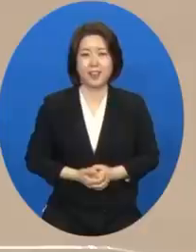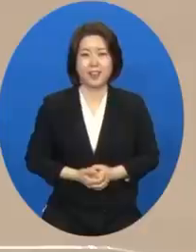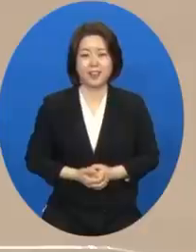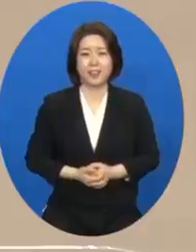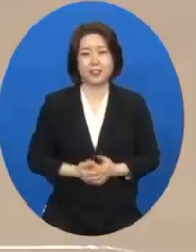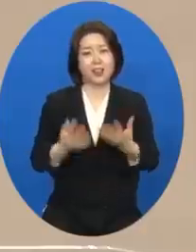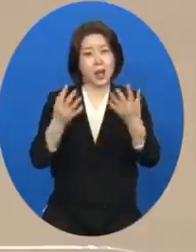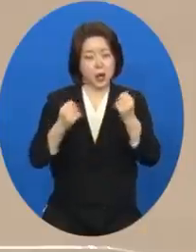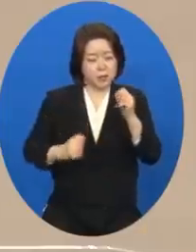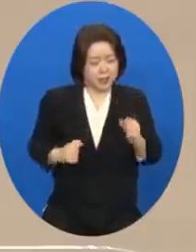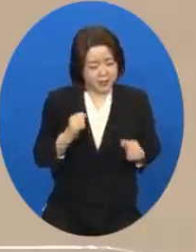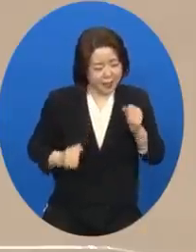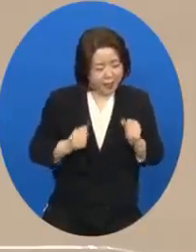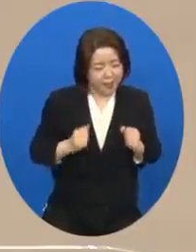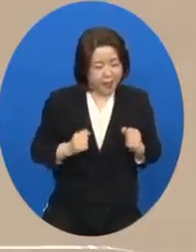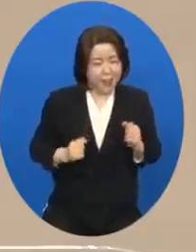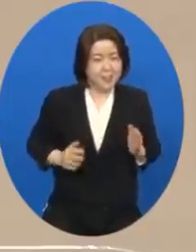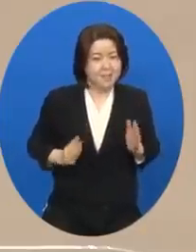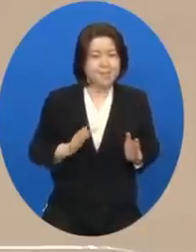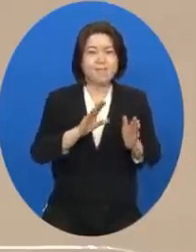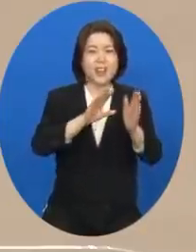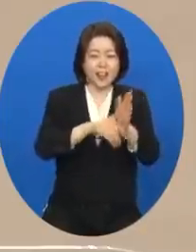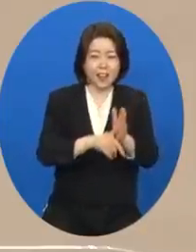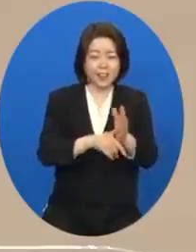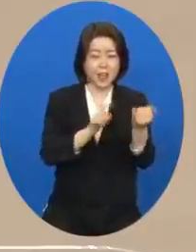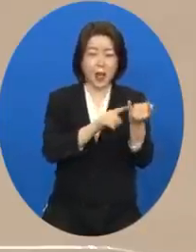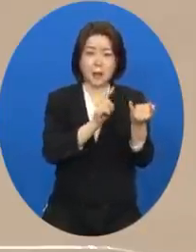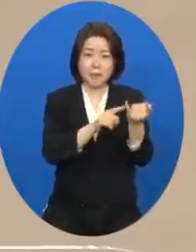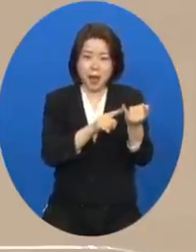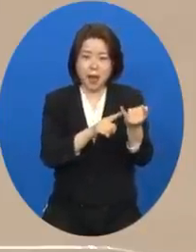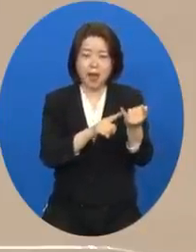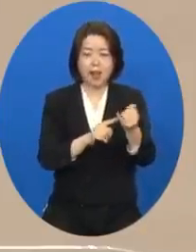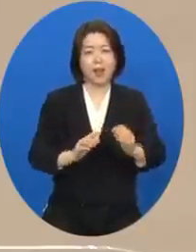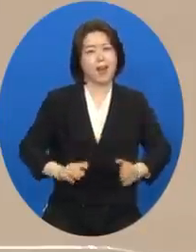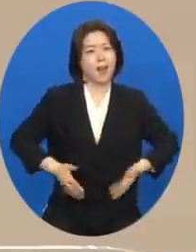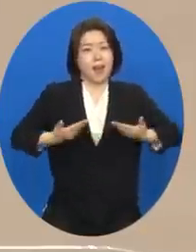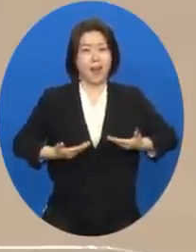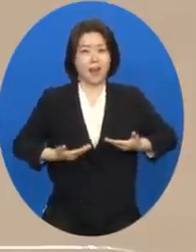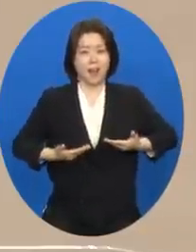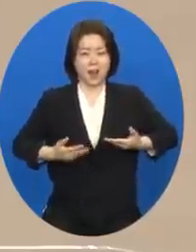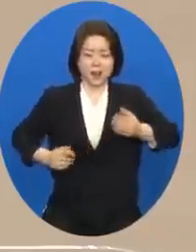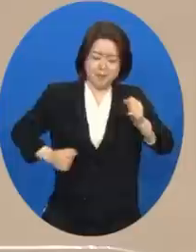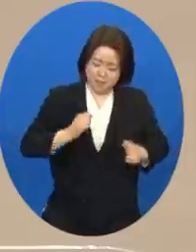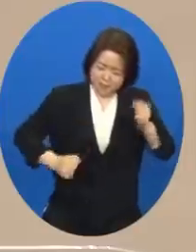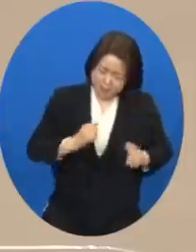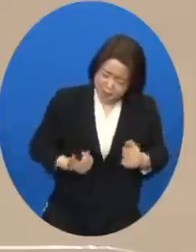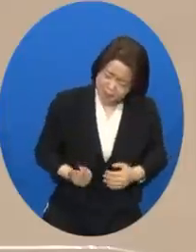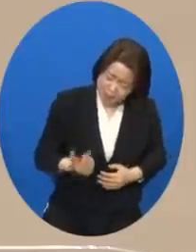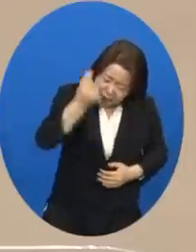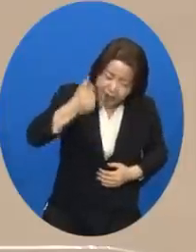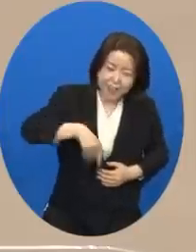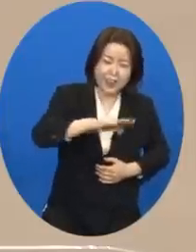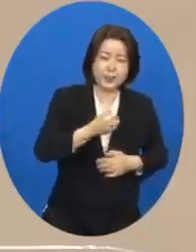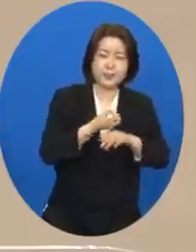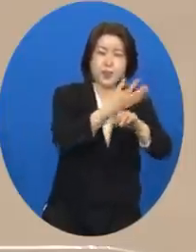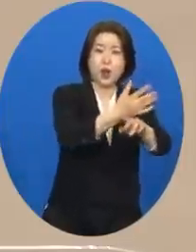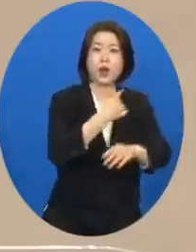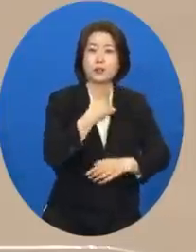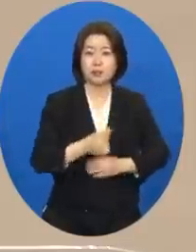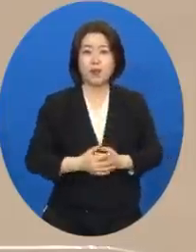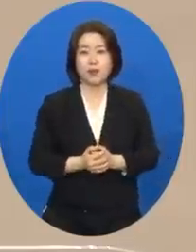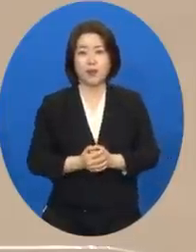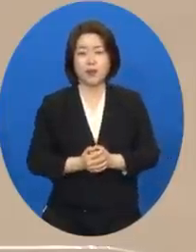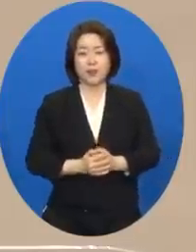얼마나 그 달려가는 마리아의 발걸음이 가벼워 쓸까요 빨리 가서 전해 줘야 돼 그리고